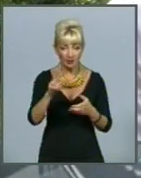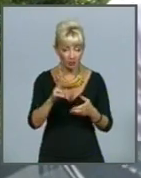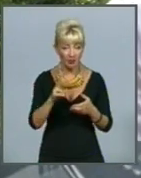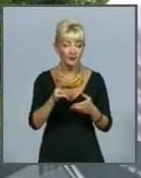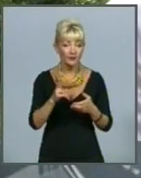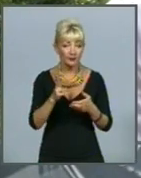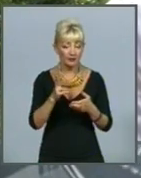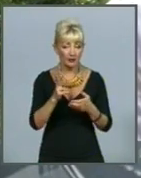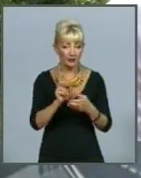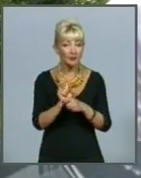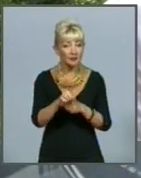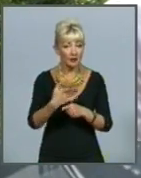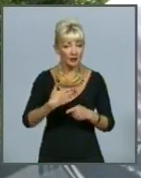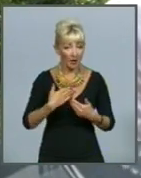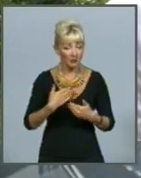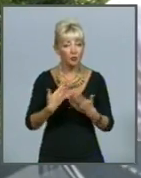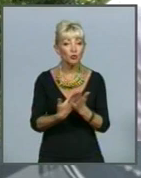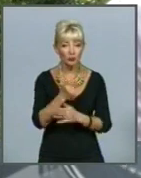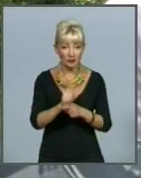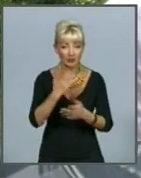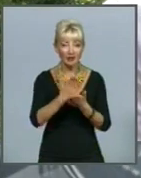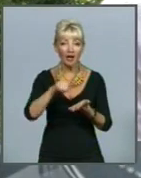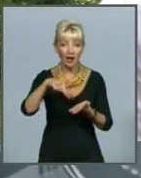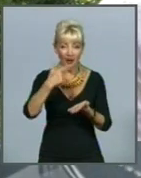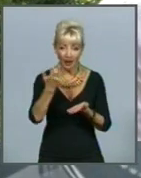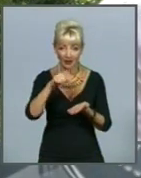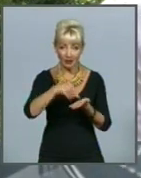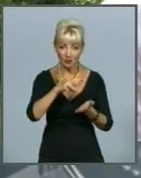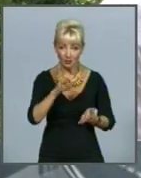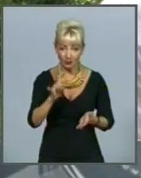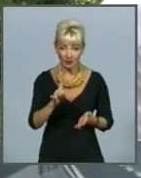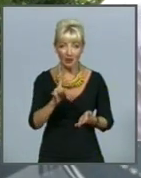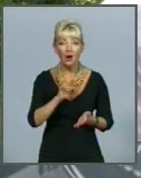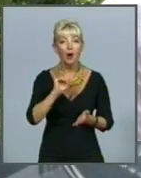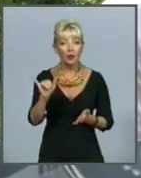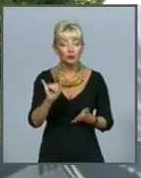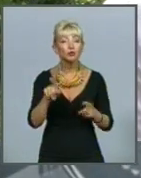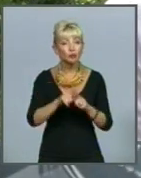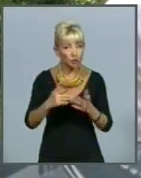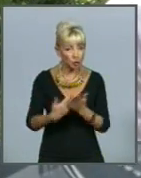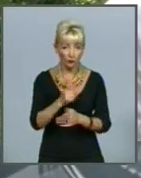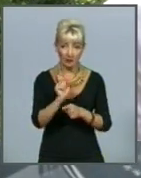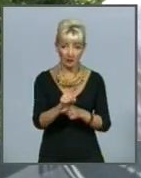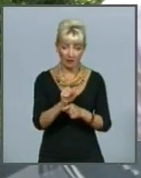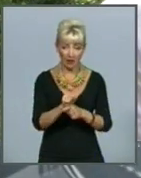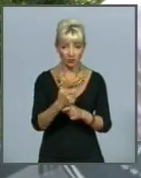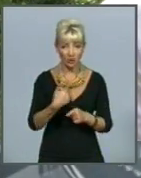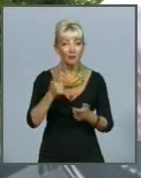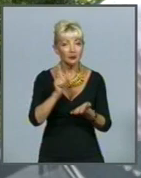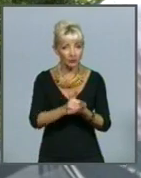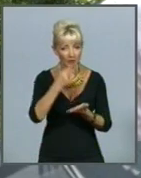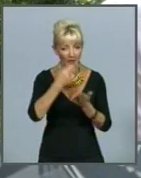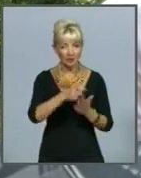є харківський міський голова, який ставить перед нами нові задачі. Ми повинні їх виконати і показати горожанам, показати харківчанам, що